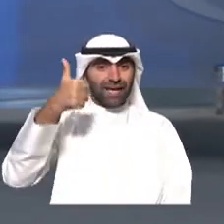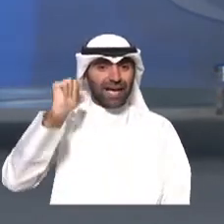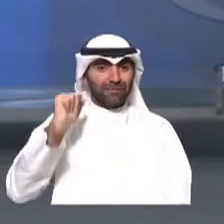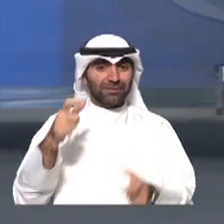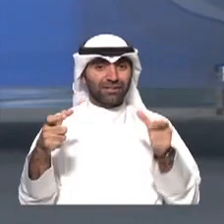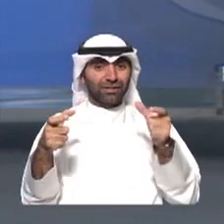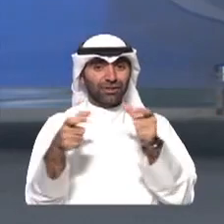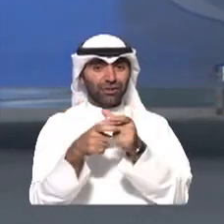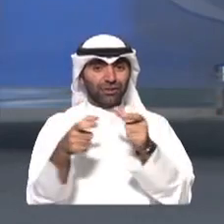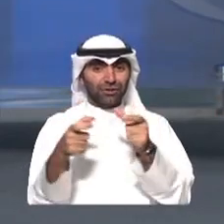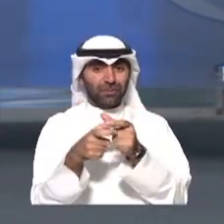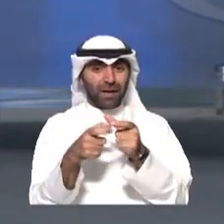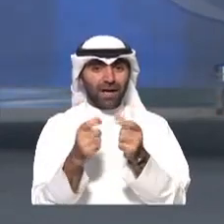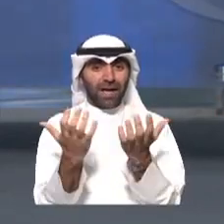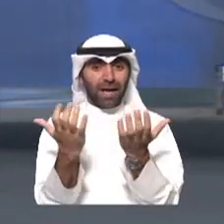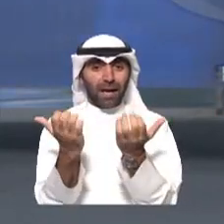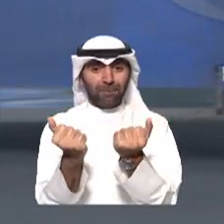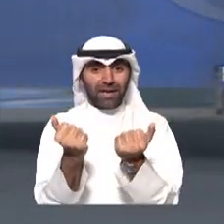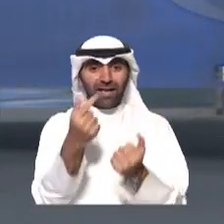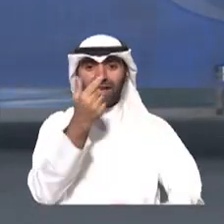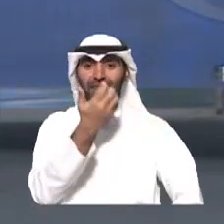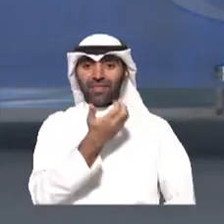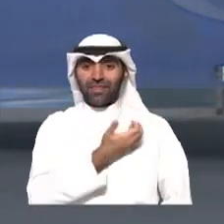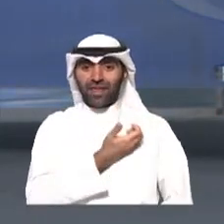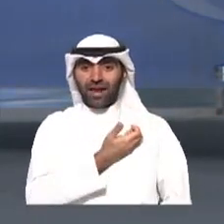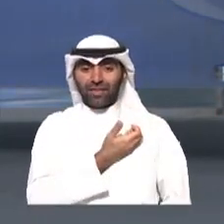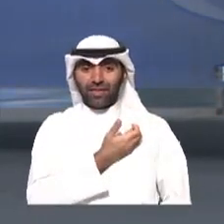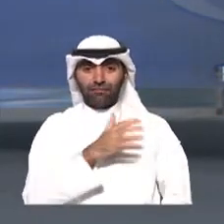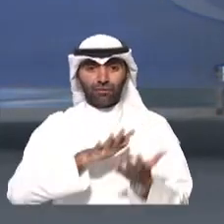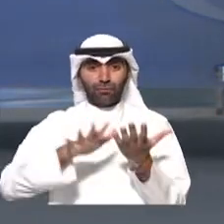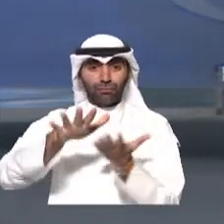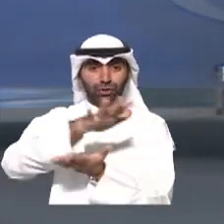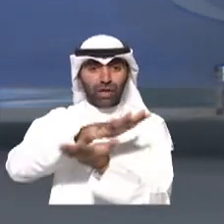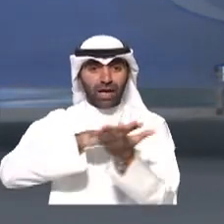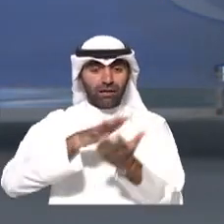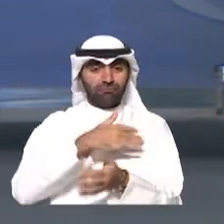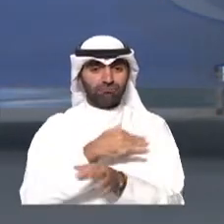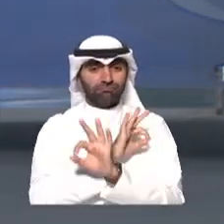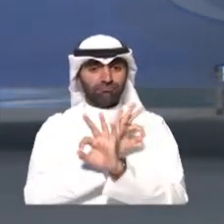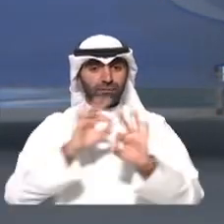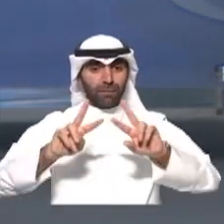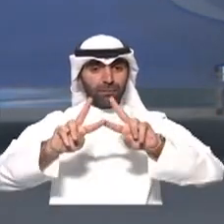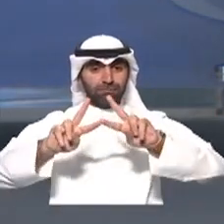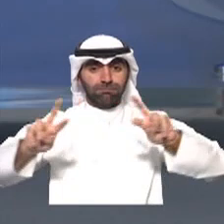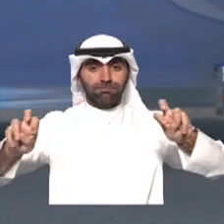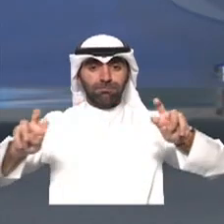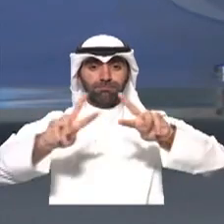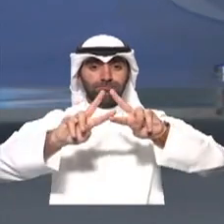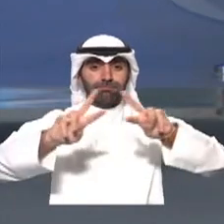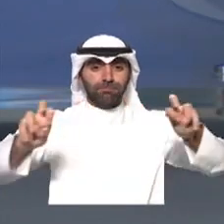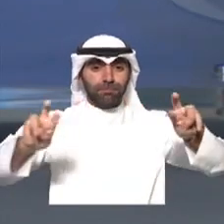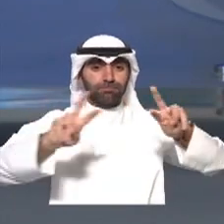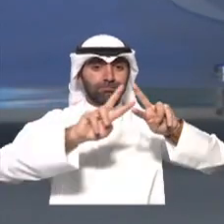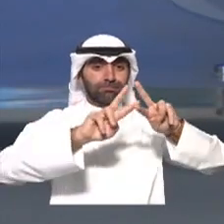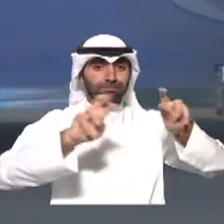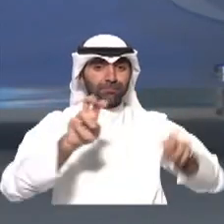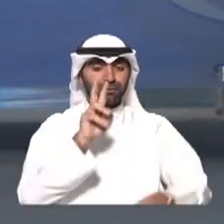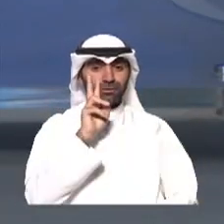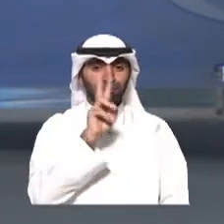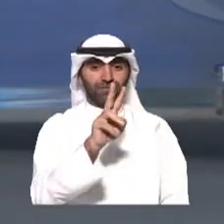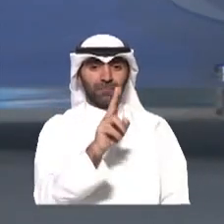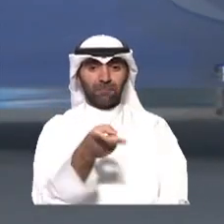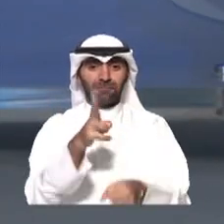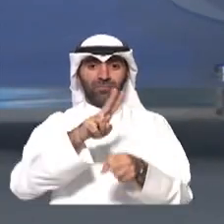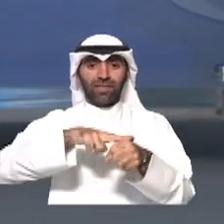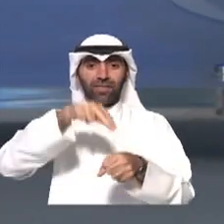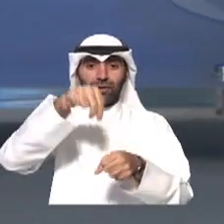الثلاثاء والأربعاء الماضيين. من جانب آخر، عقدت لجنة برلمانية واحدة بمجلس الأمة